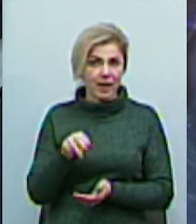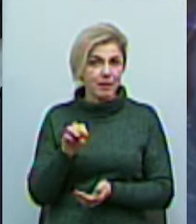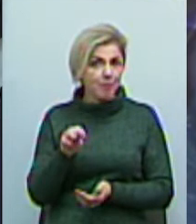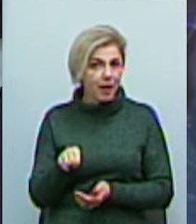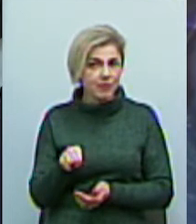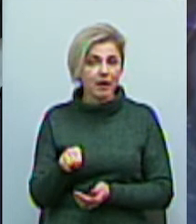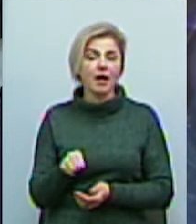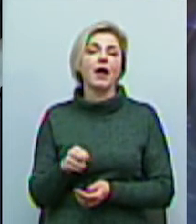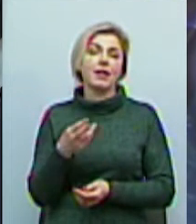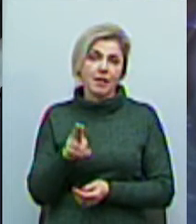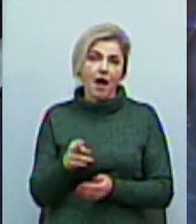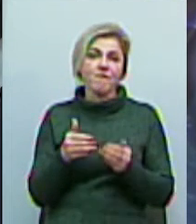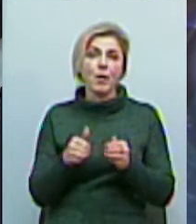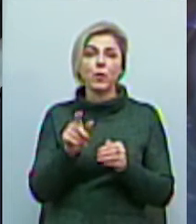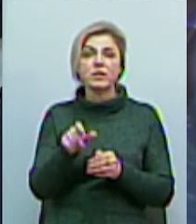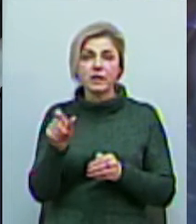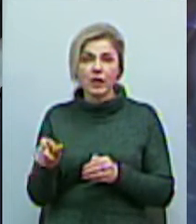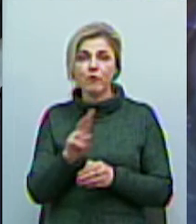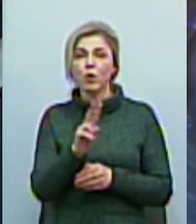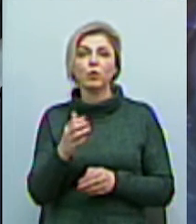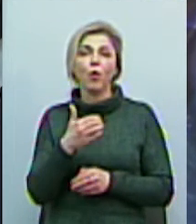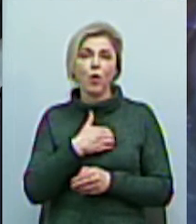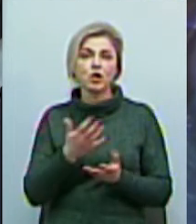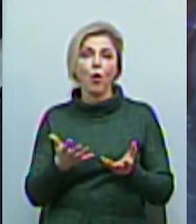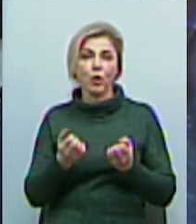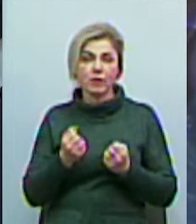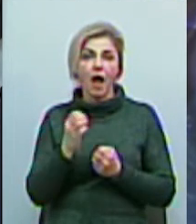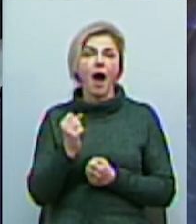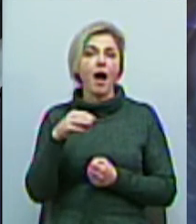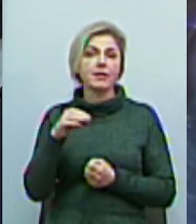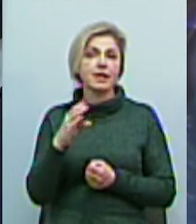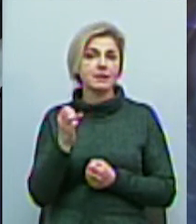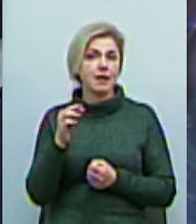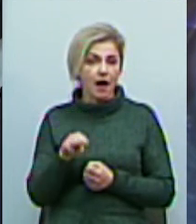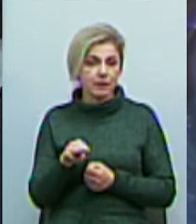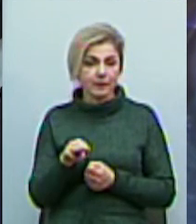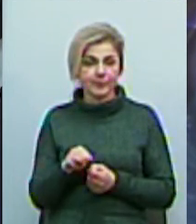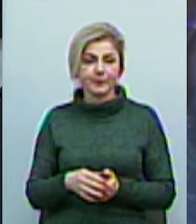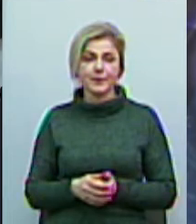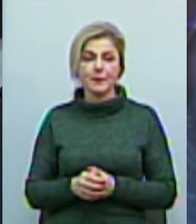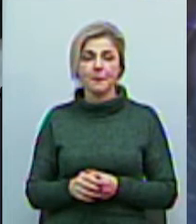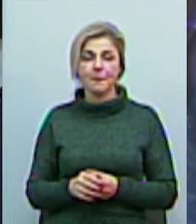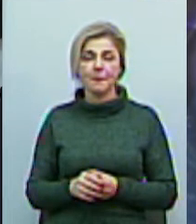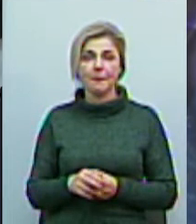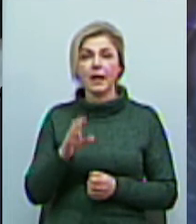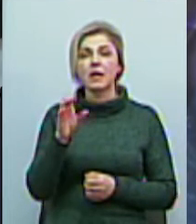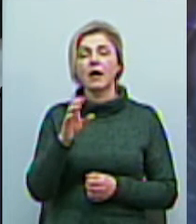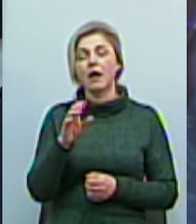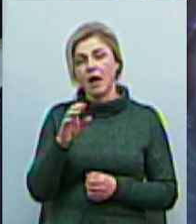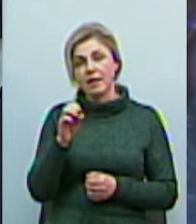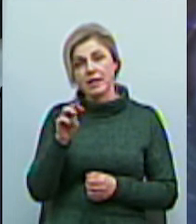як для випускників, які хочуть отримати атестат, тобто державна підсумкова атестація з української